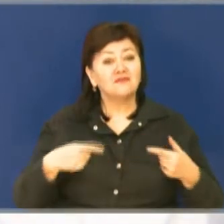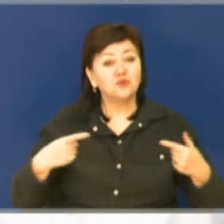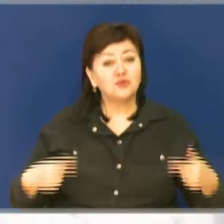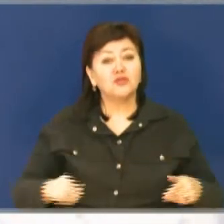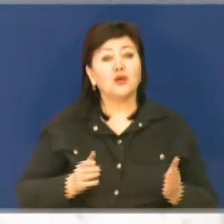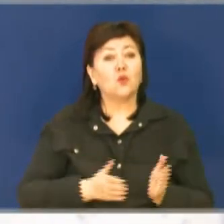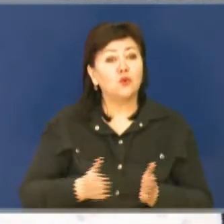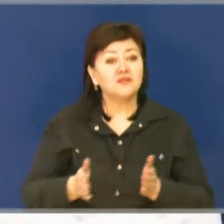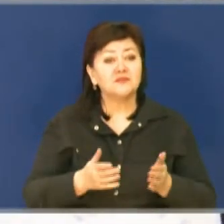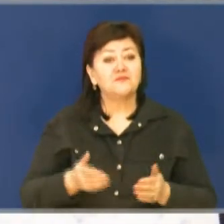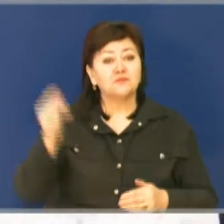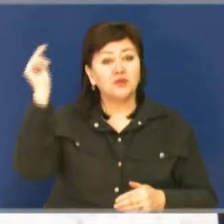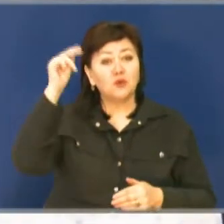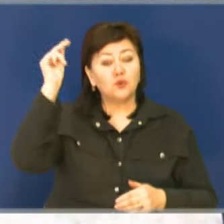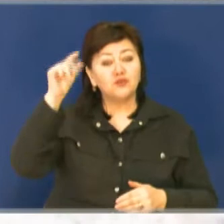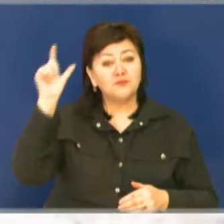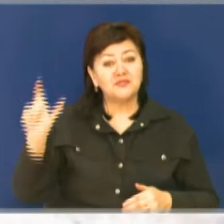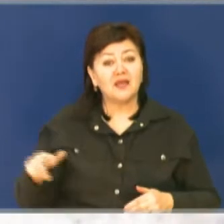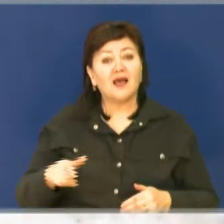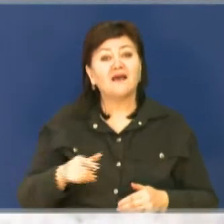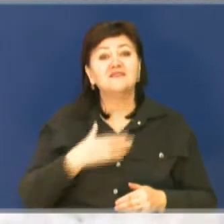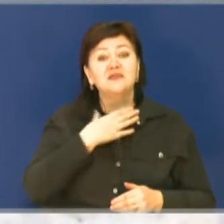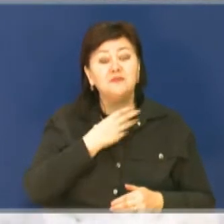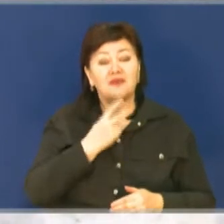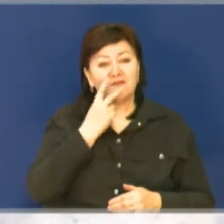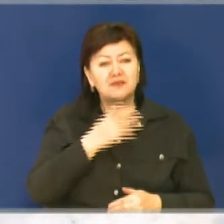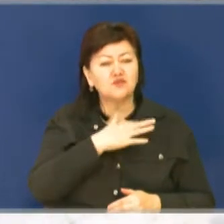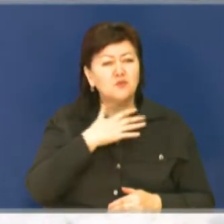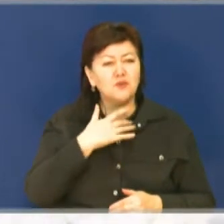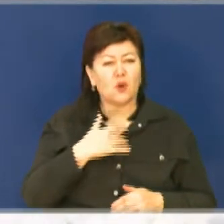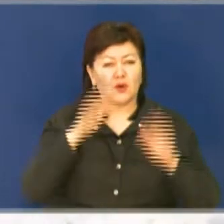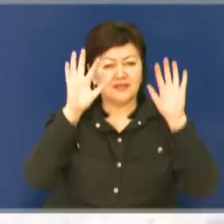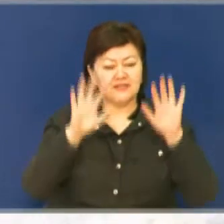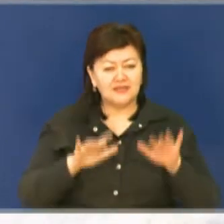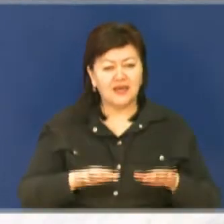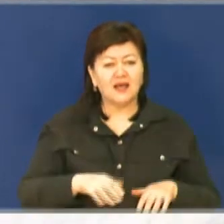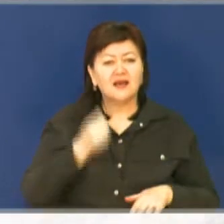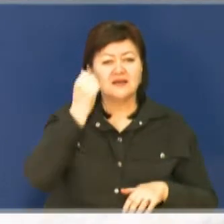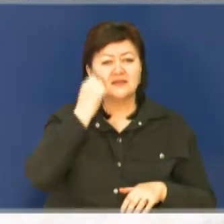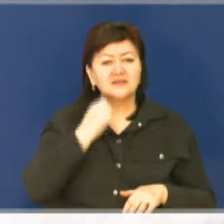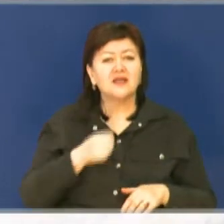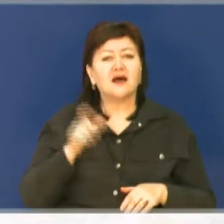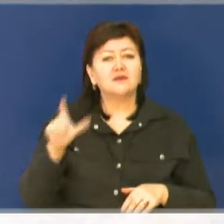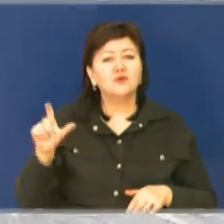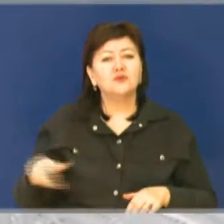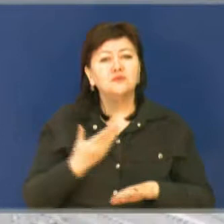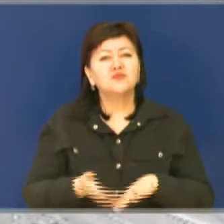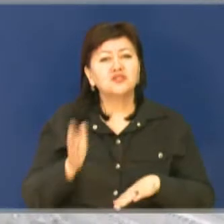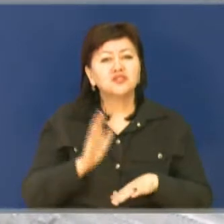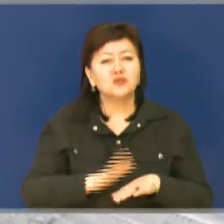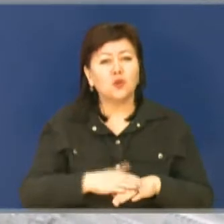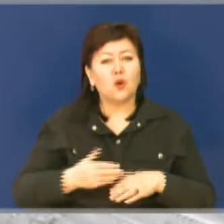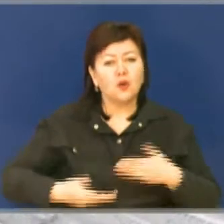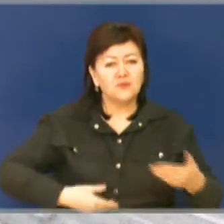Мы учимся в Семее и видим, что снег плохо убирают, очень много снега. Из-за этого престарелым людям тяжело передвигаться.